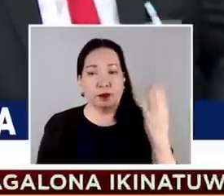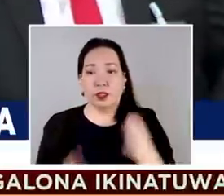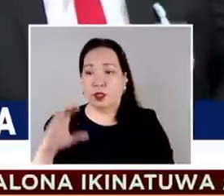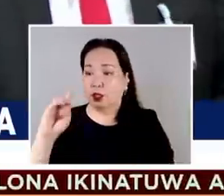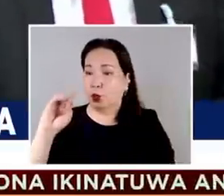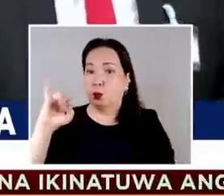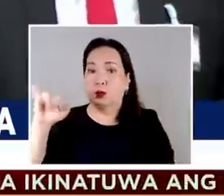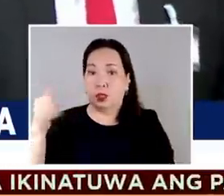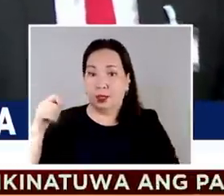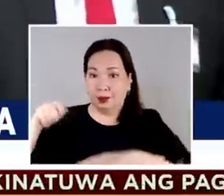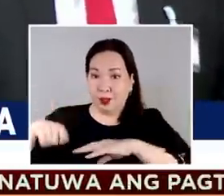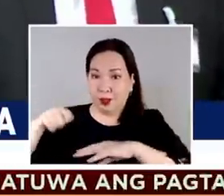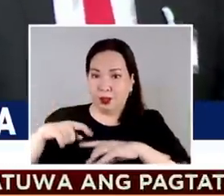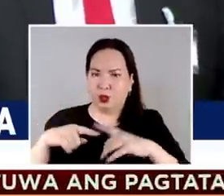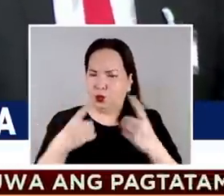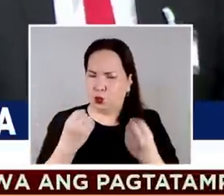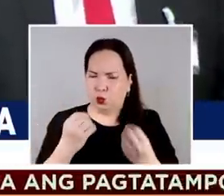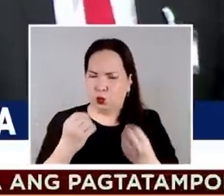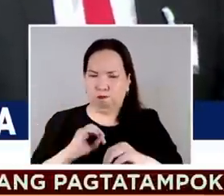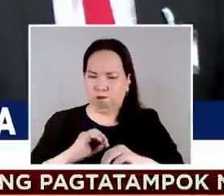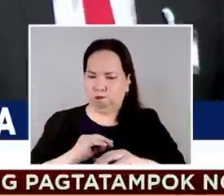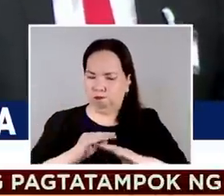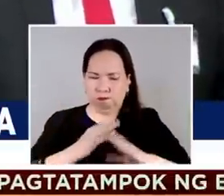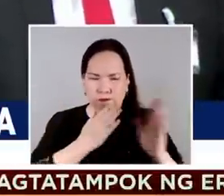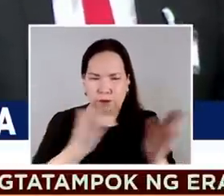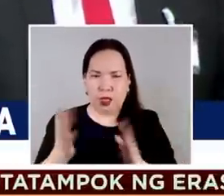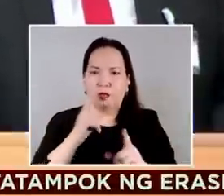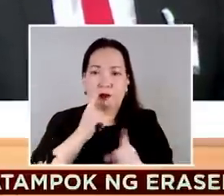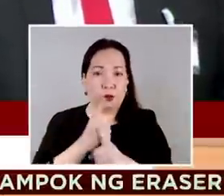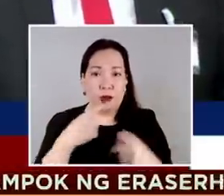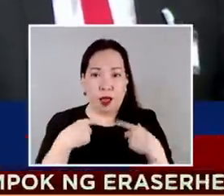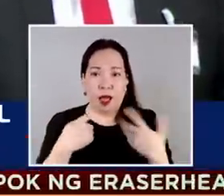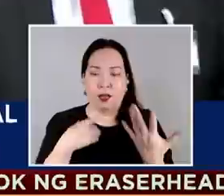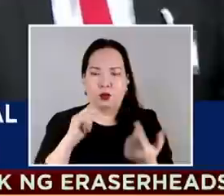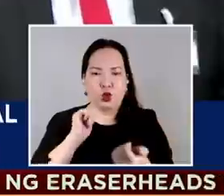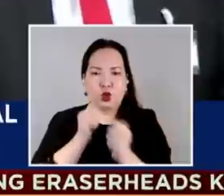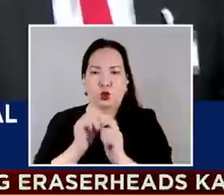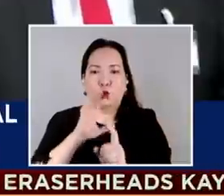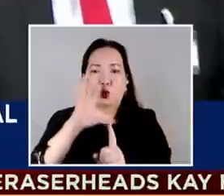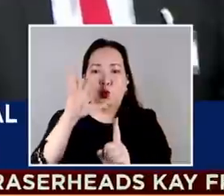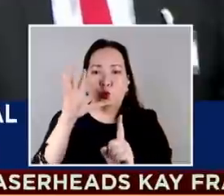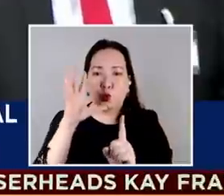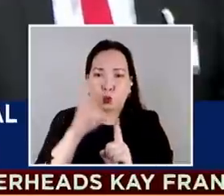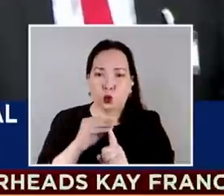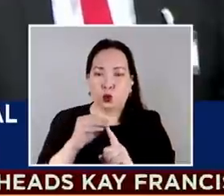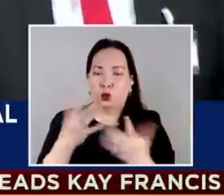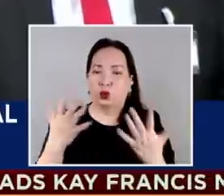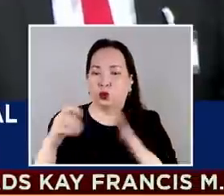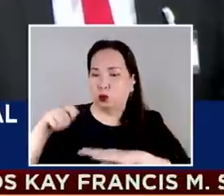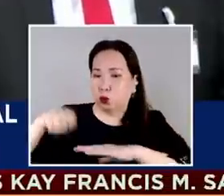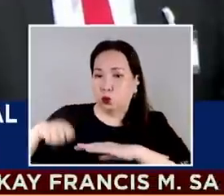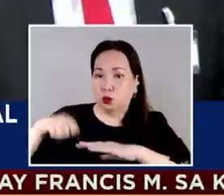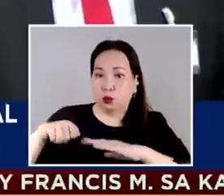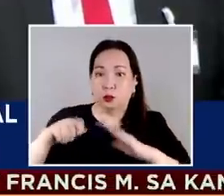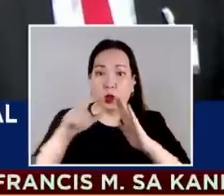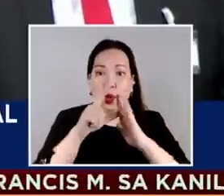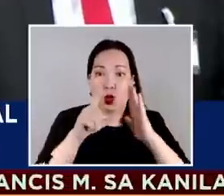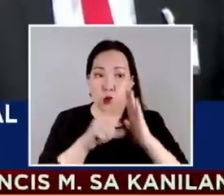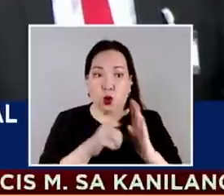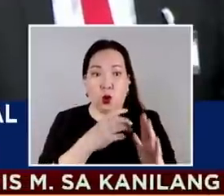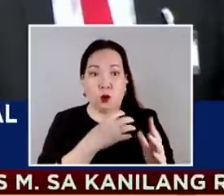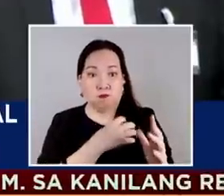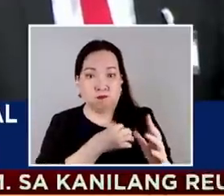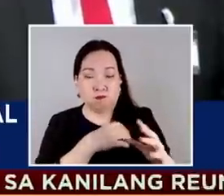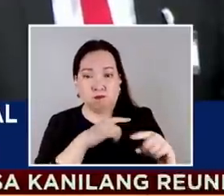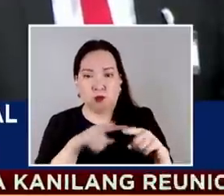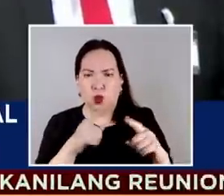concrete measures to change the culture of our judicial and law enforcement processes, to inject human rights into every step